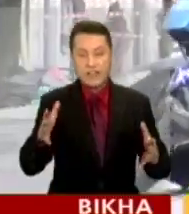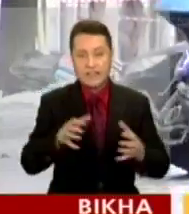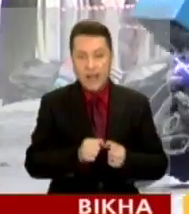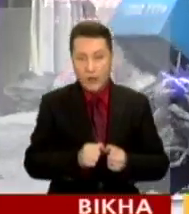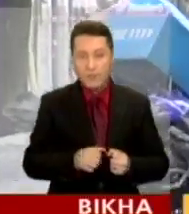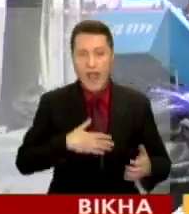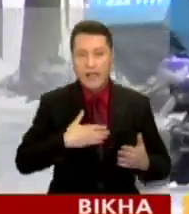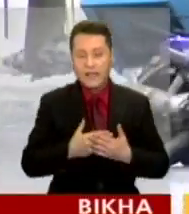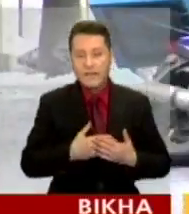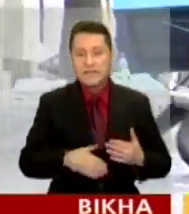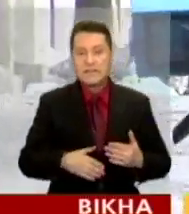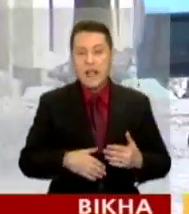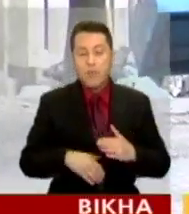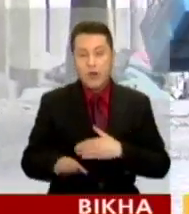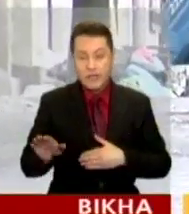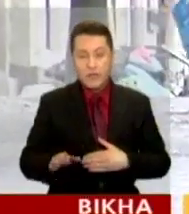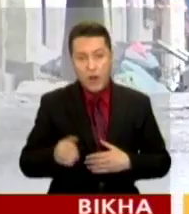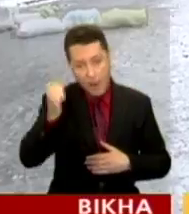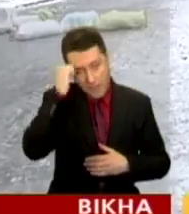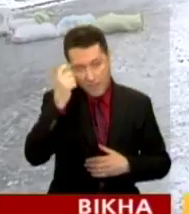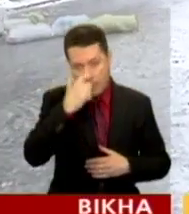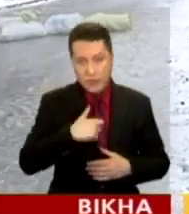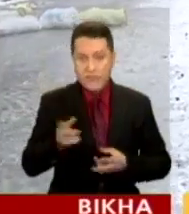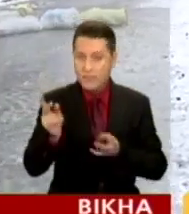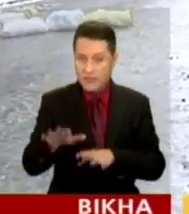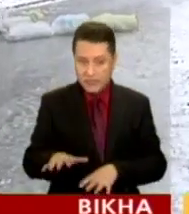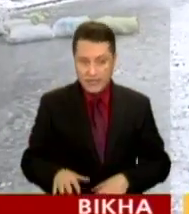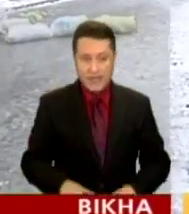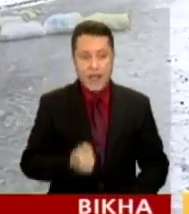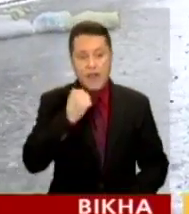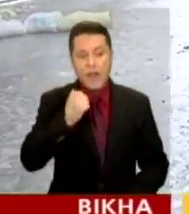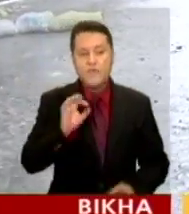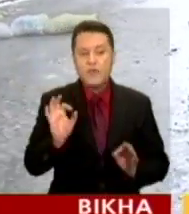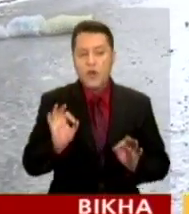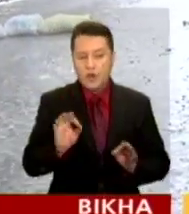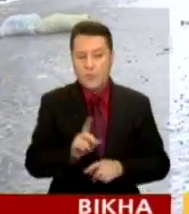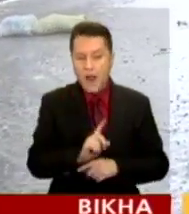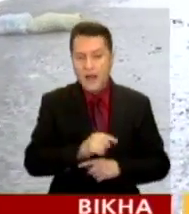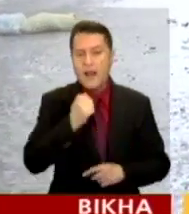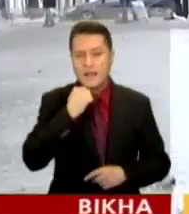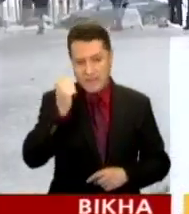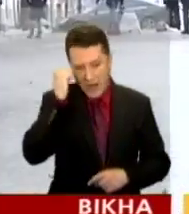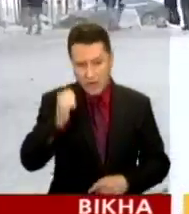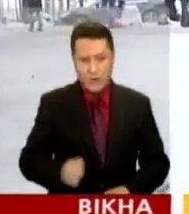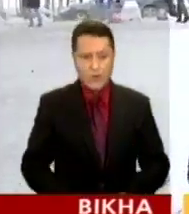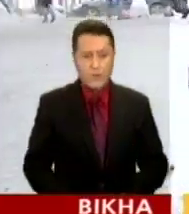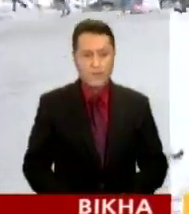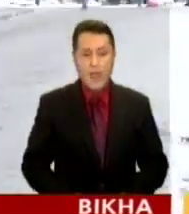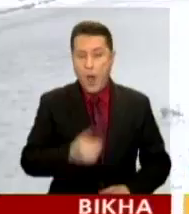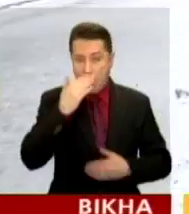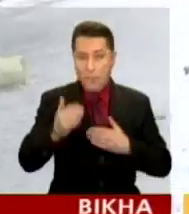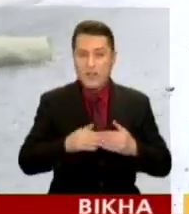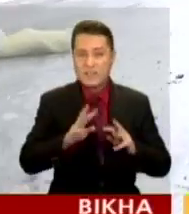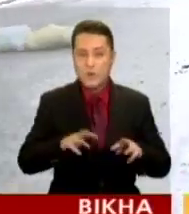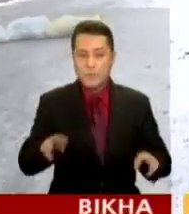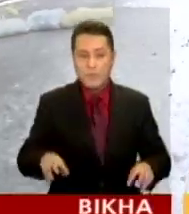Активісти покинули, але пам'ять про себе лишили. Нормально, дякую. Я тут для кадру треба. Пішли? Поблизу Мін'юсту